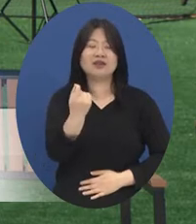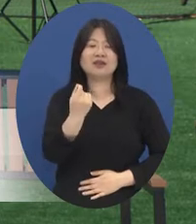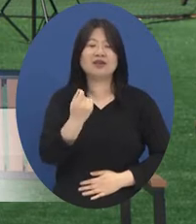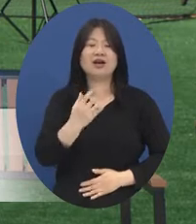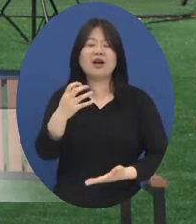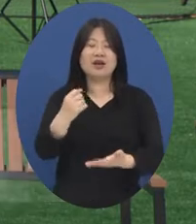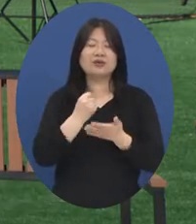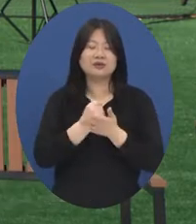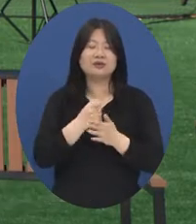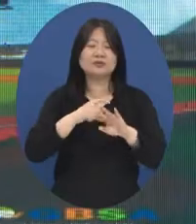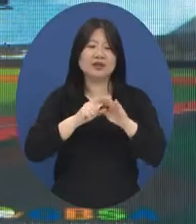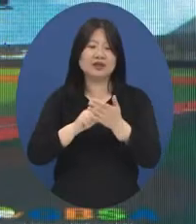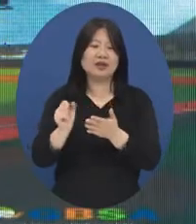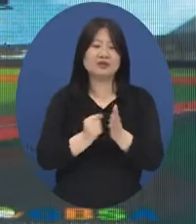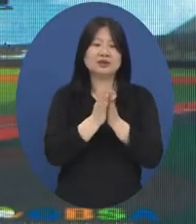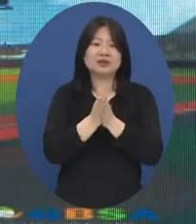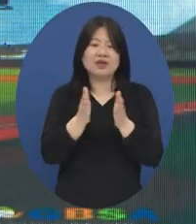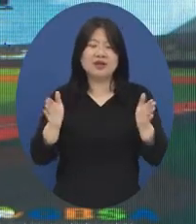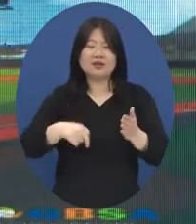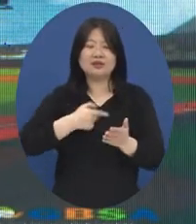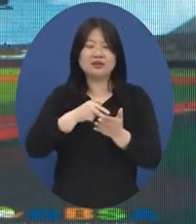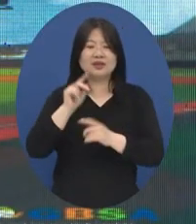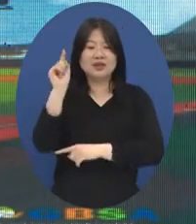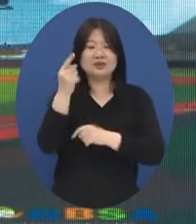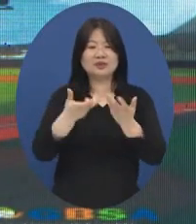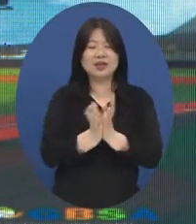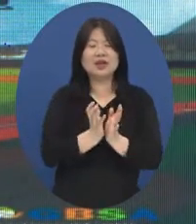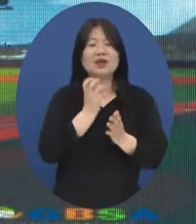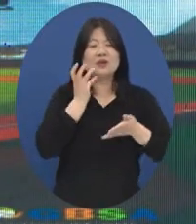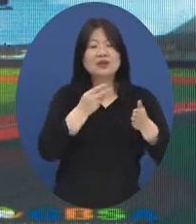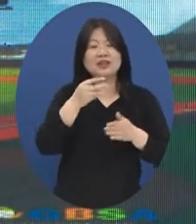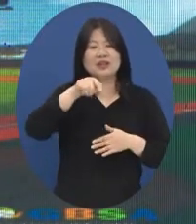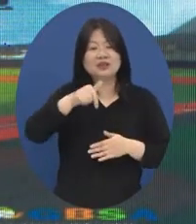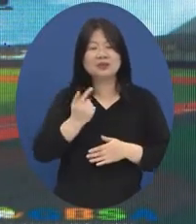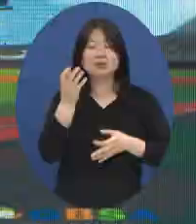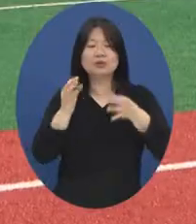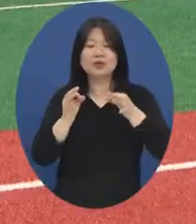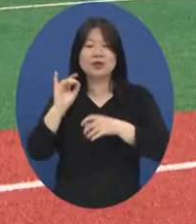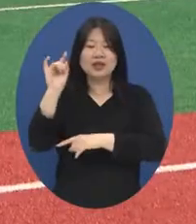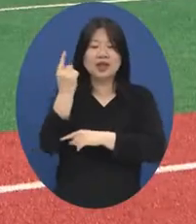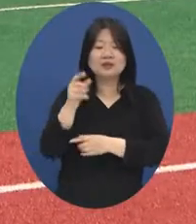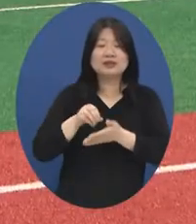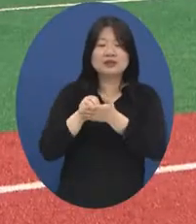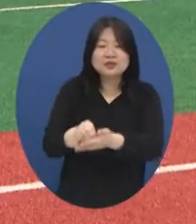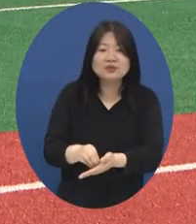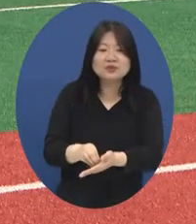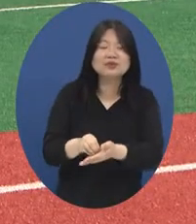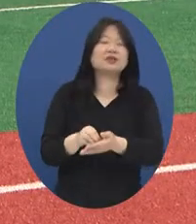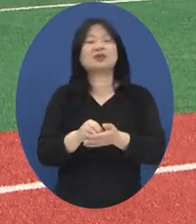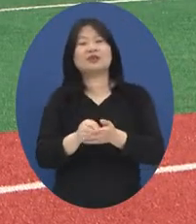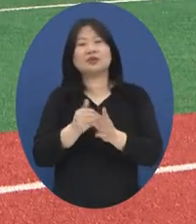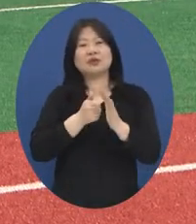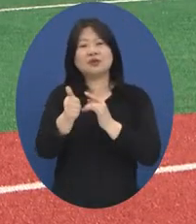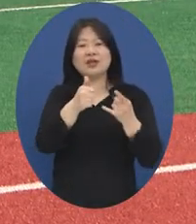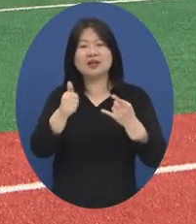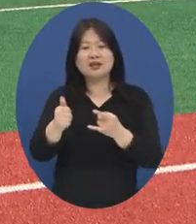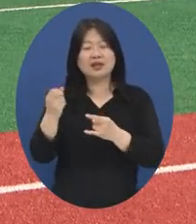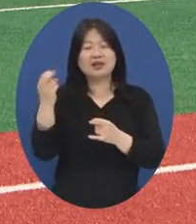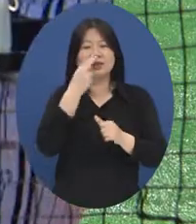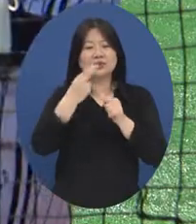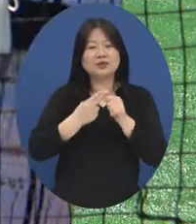사명감을 갖고 지금 임하고 있습니다. 독립야구단 경기도리그는 프로야구 진출을 꿈꾸는 청년들에게 재도전 기회를 만들어주기